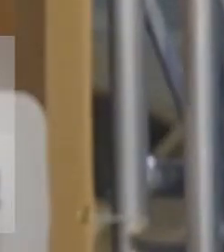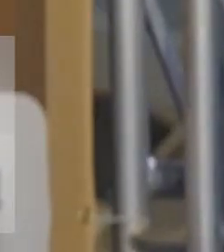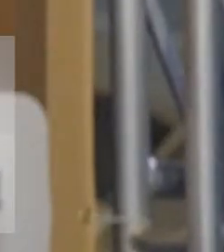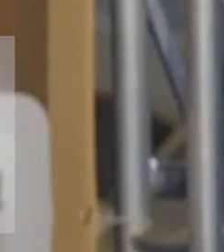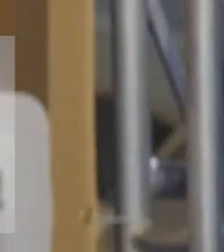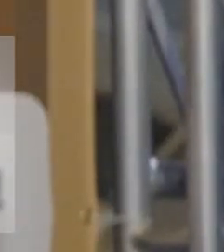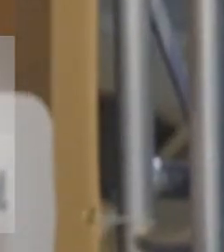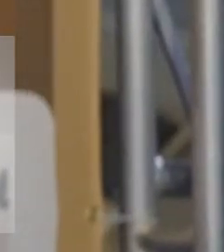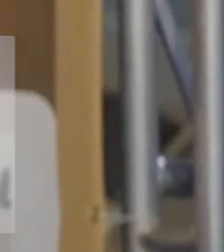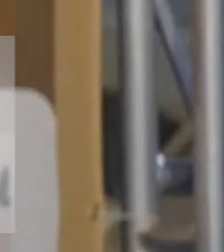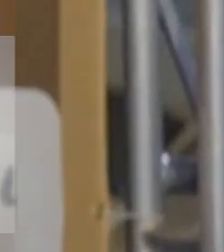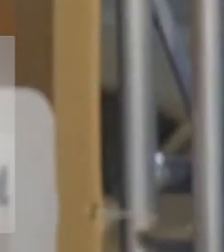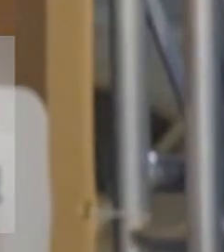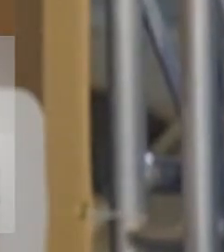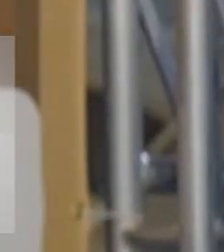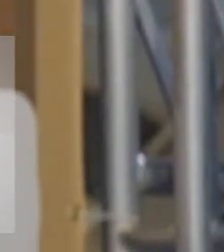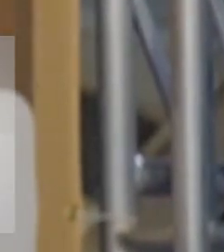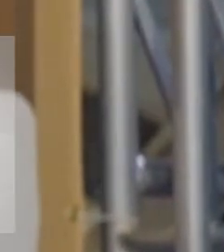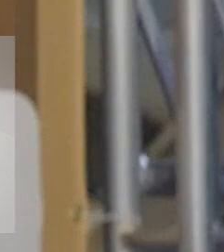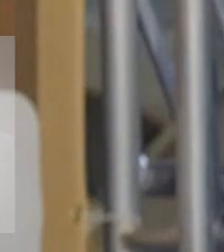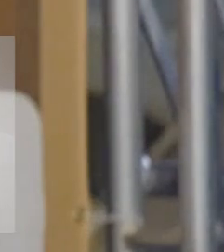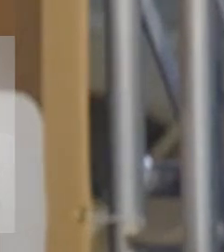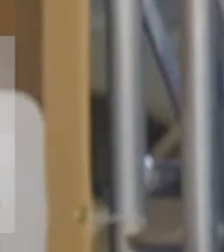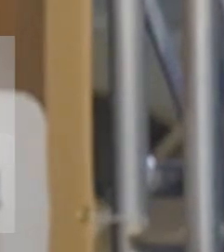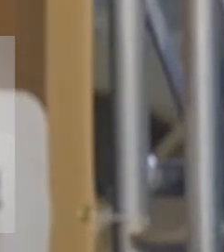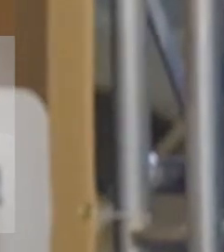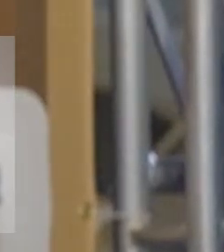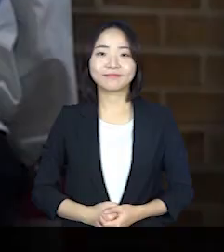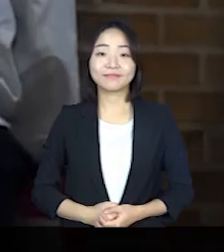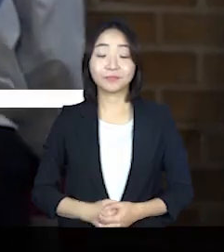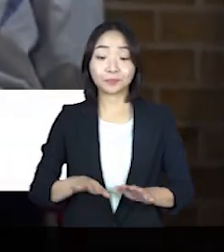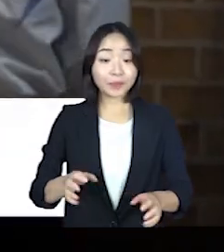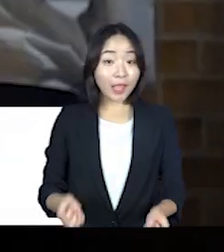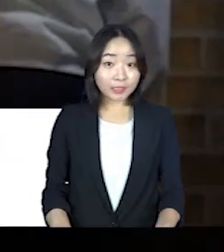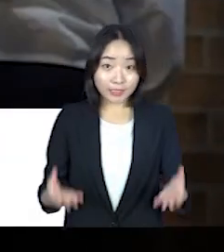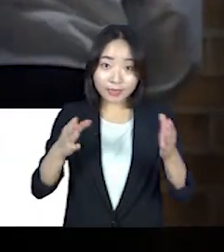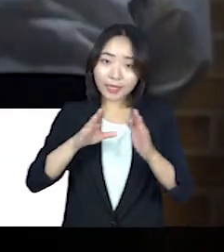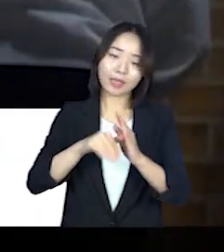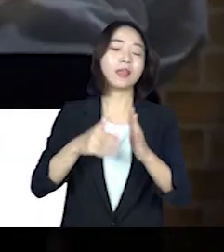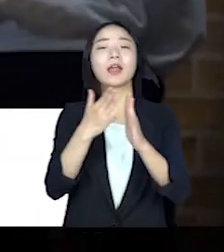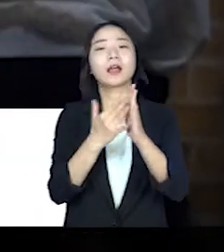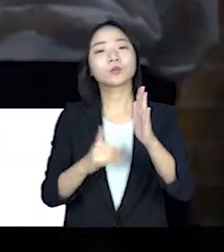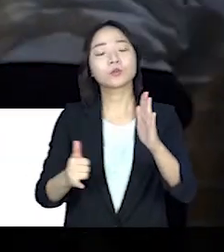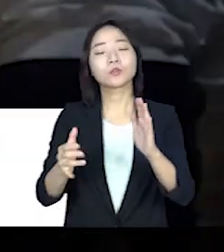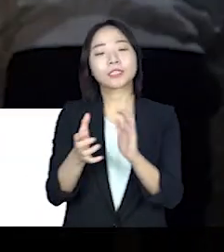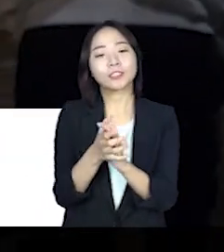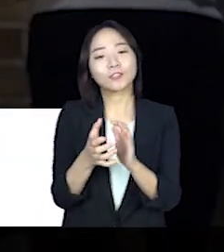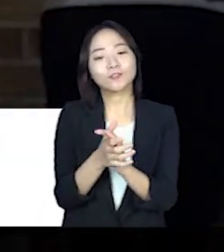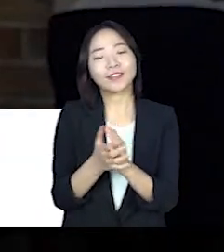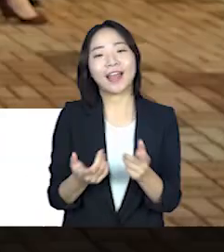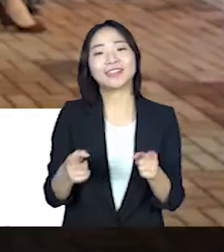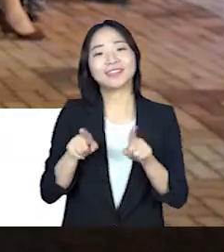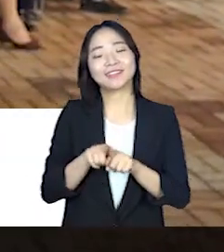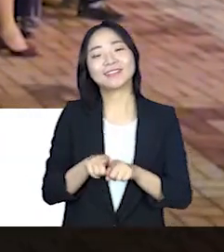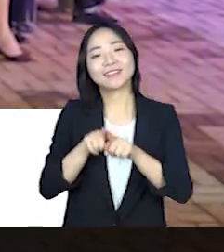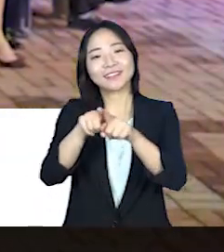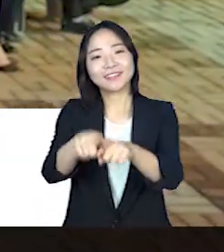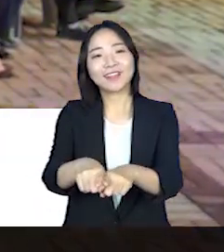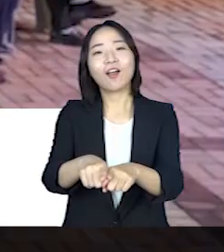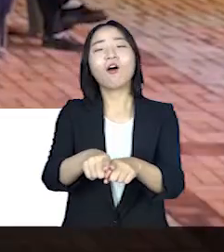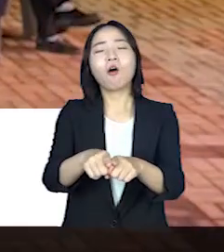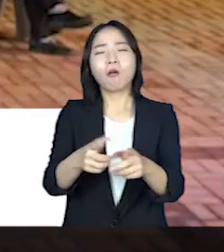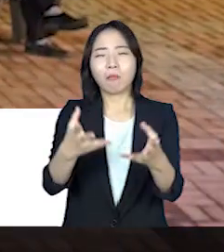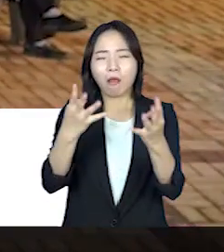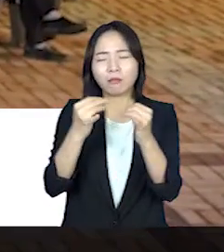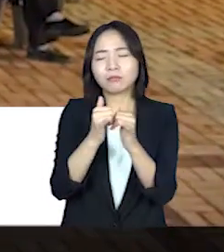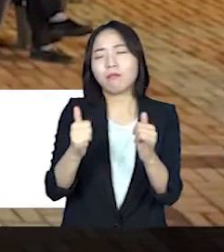좋은 마음, 추억을 만들고 흥겨운 하루가 되길 바라겠습니다. 이번 행사에는 가족, 친구와 함께 콘서트를 즐기기